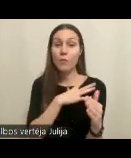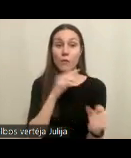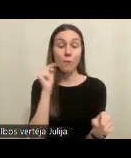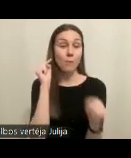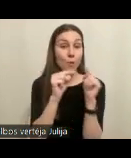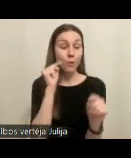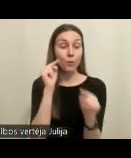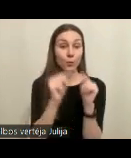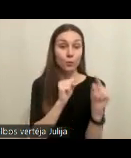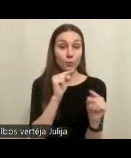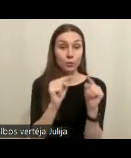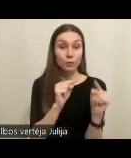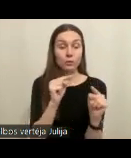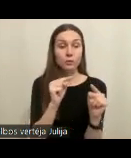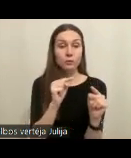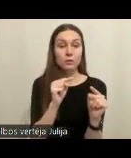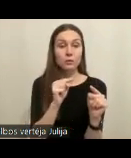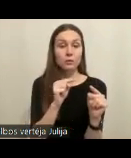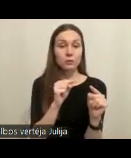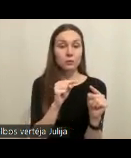populiari. Ir